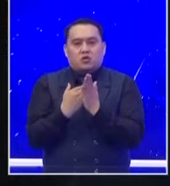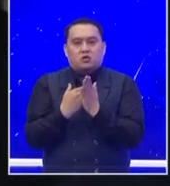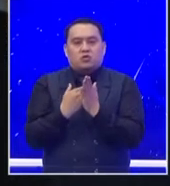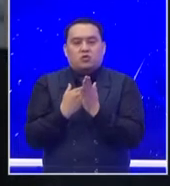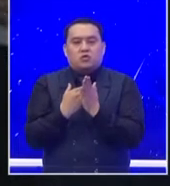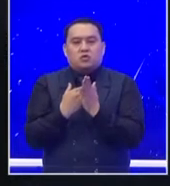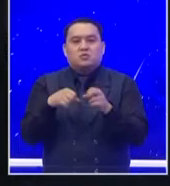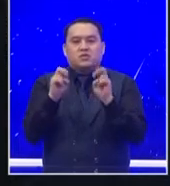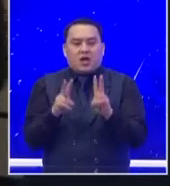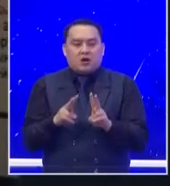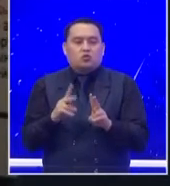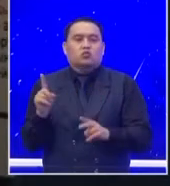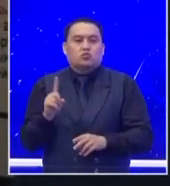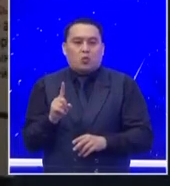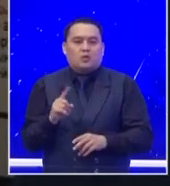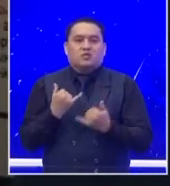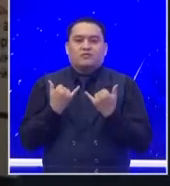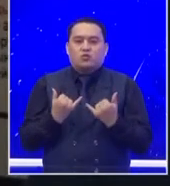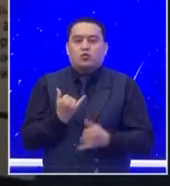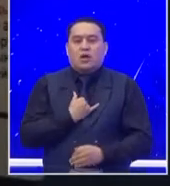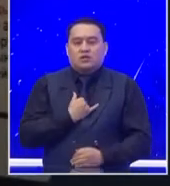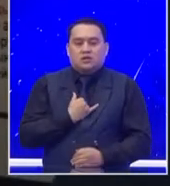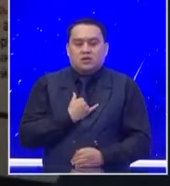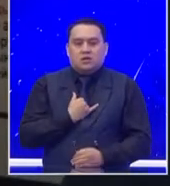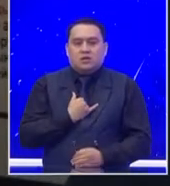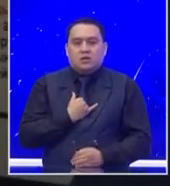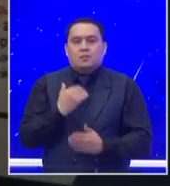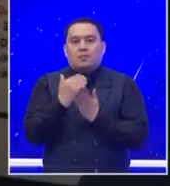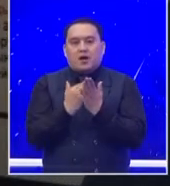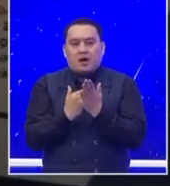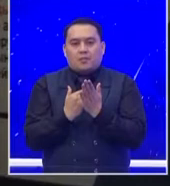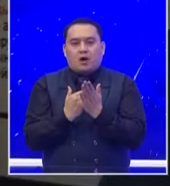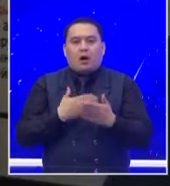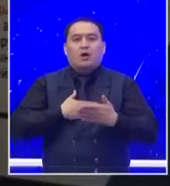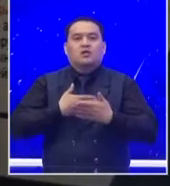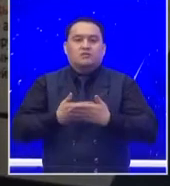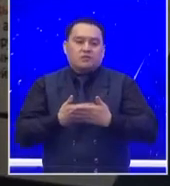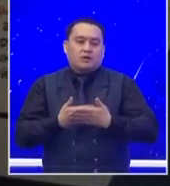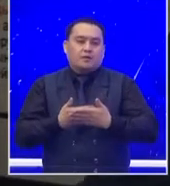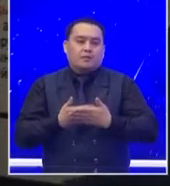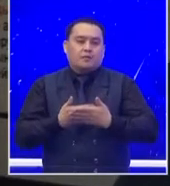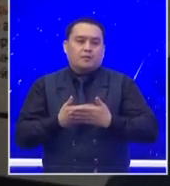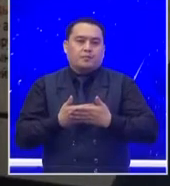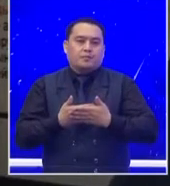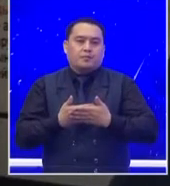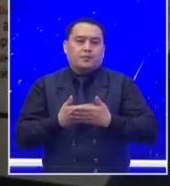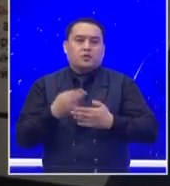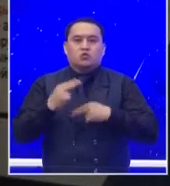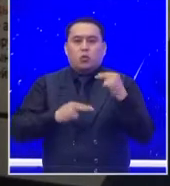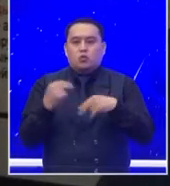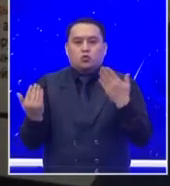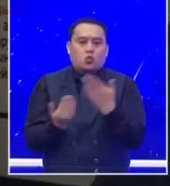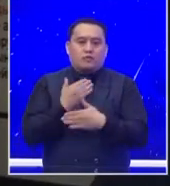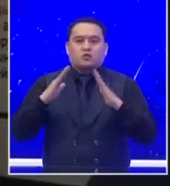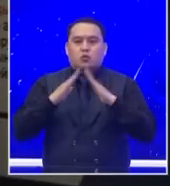Иртыс». То есть на сегодняшний день по этой программе очень активно строится новое